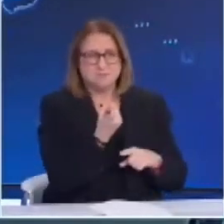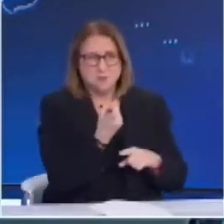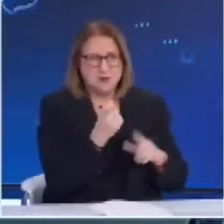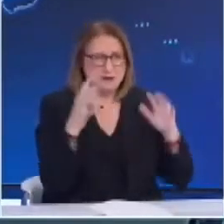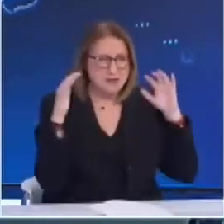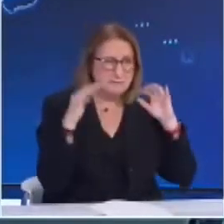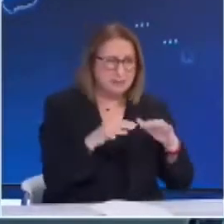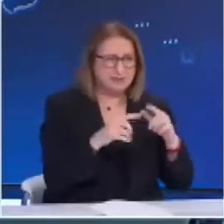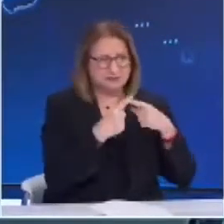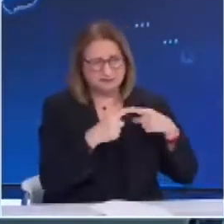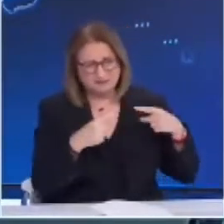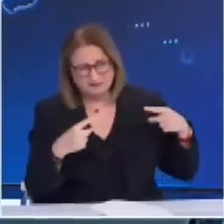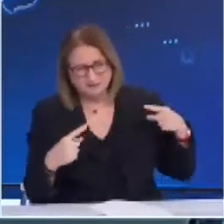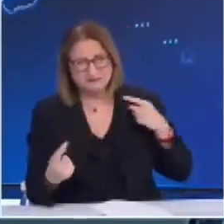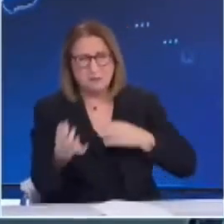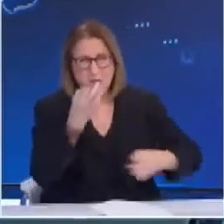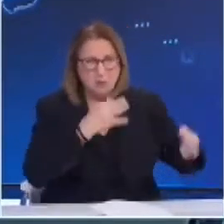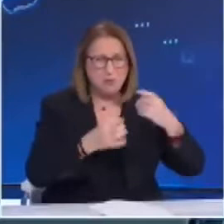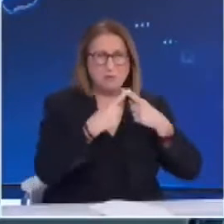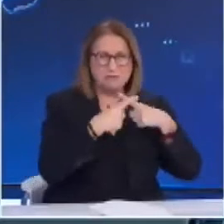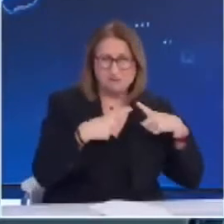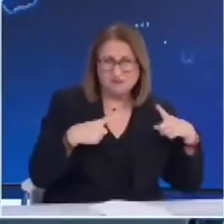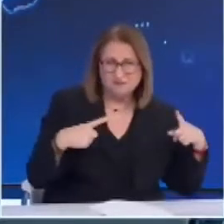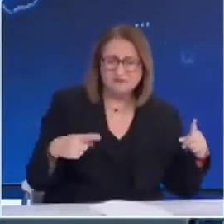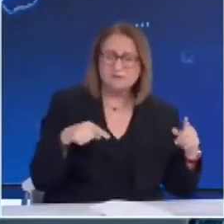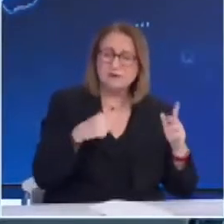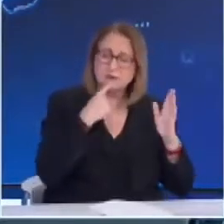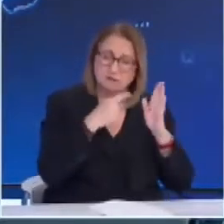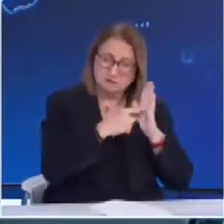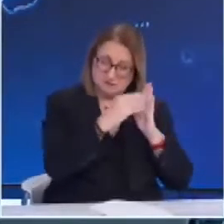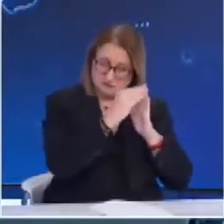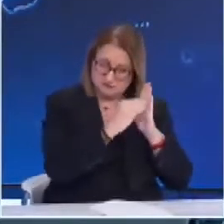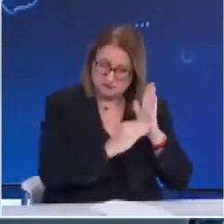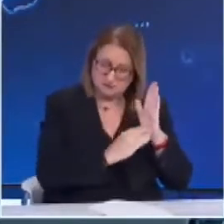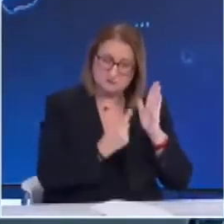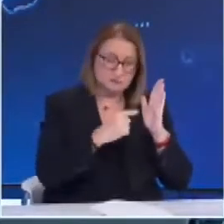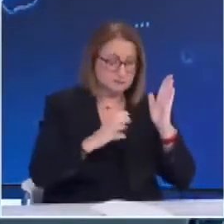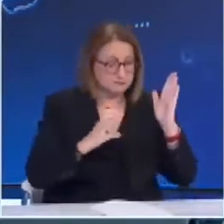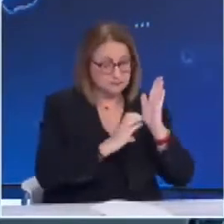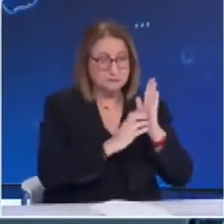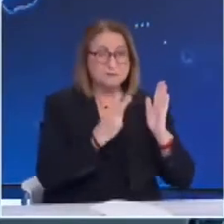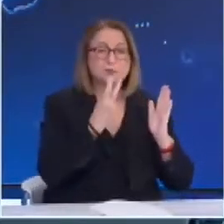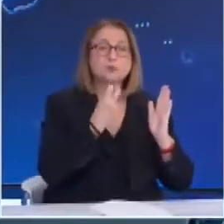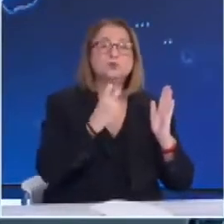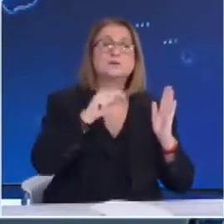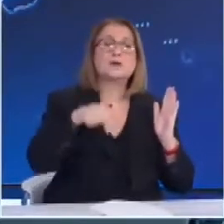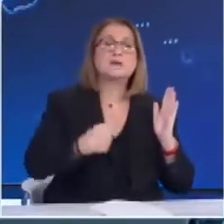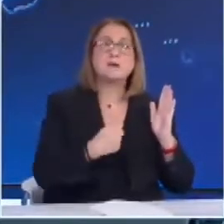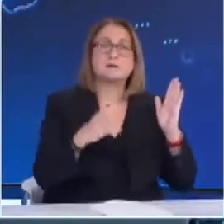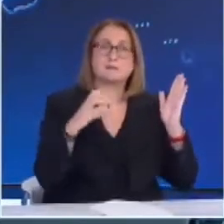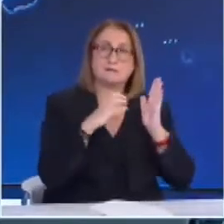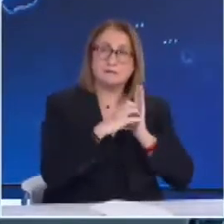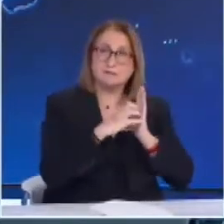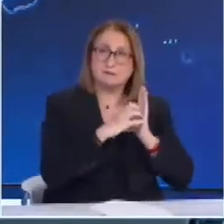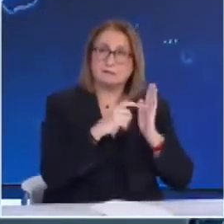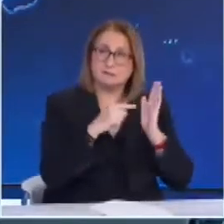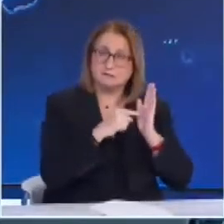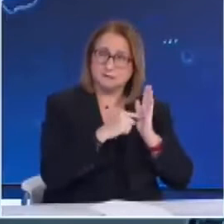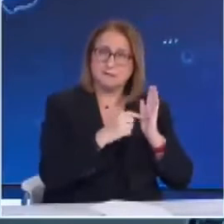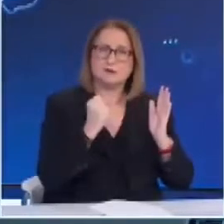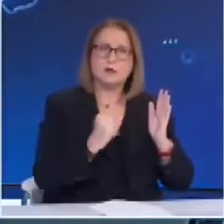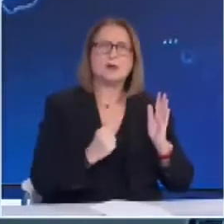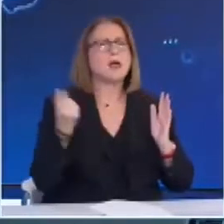γίνεται σαφέστατη αναφορά στα άρθρα των συνθηκών, το 29 και το 215. Γνωρίζετε ότι αυτά είναι τα άρθρα τα οποία